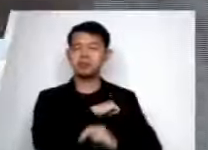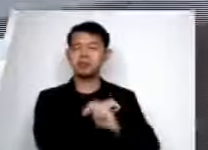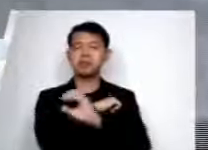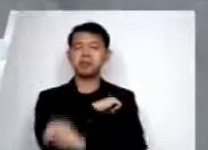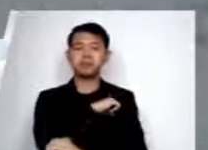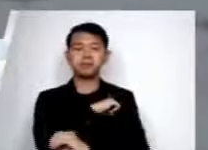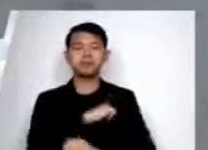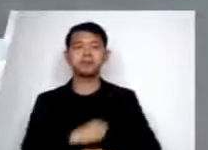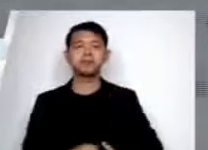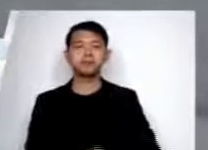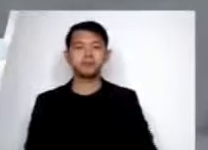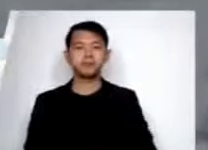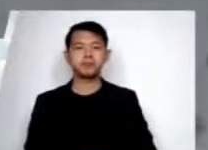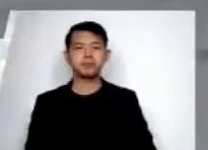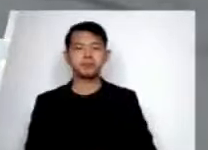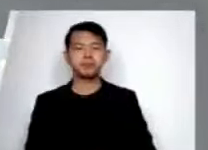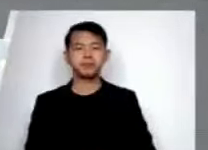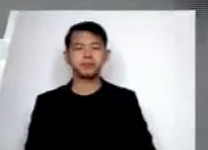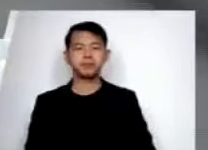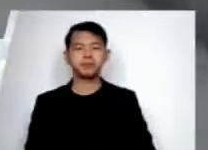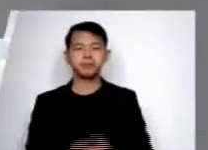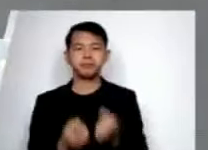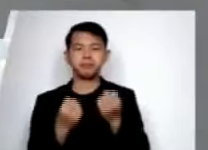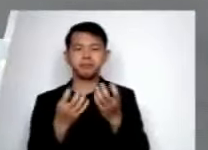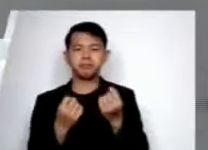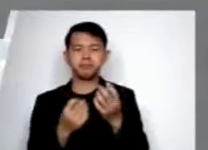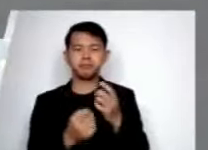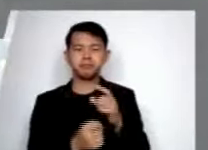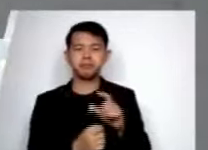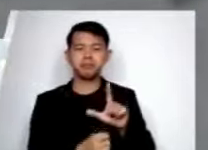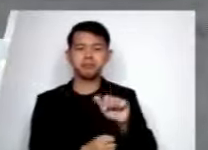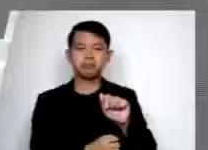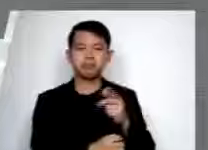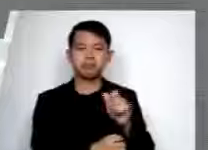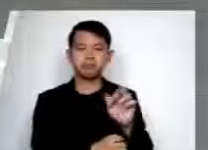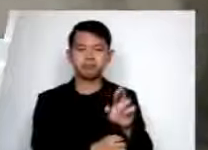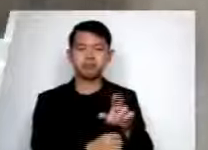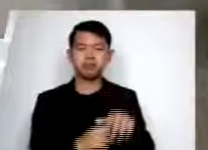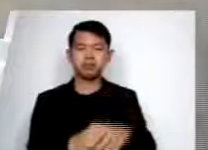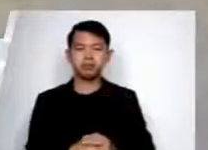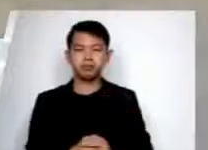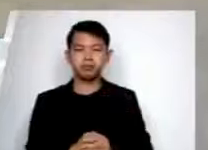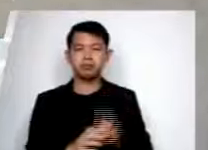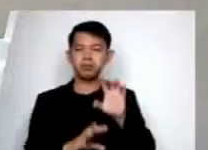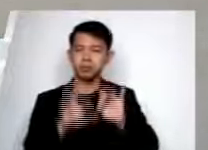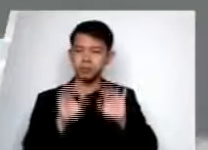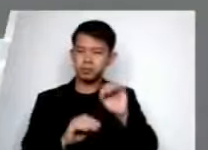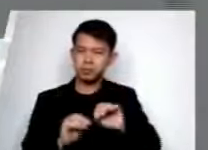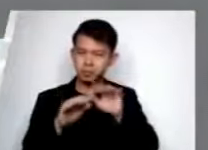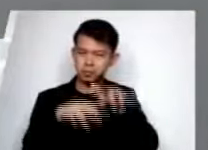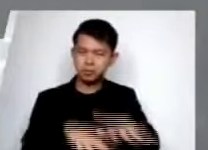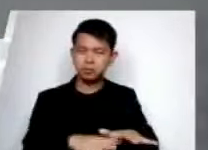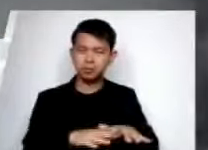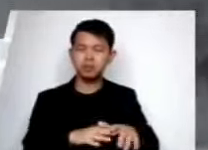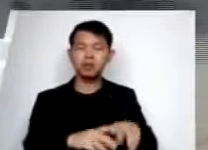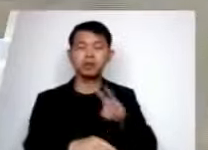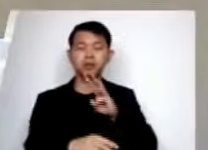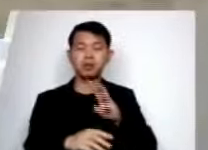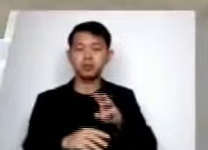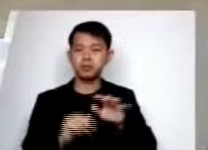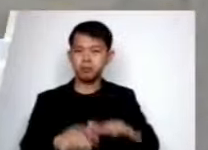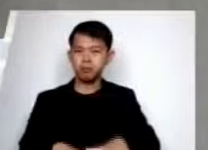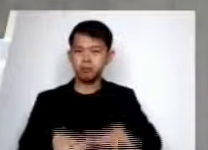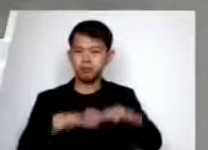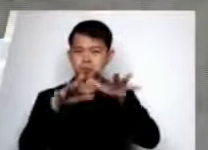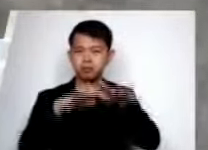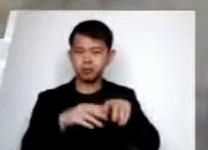Lahar, lahar, nagawas na. Tila bagong buhos sa simento ang lahar na umapaw sa kalsada sa barangay Biak na Bato habang patuloy ang pagragasa